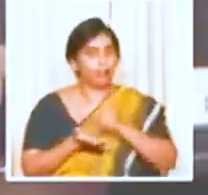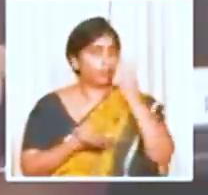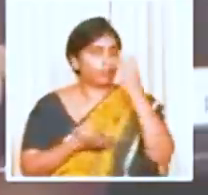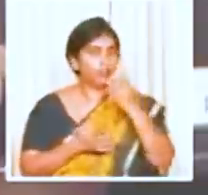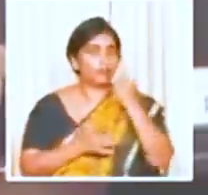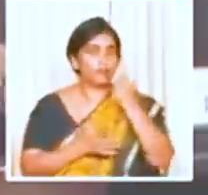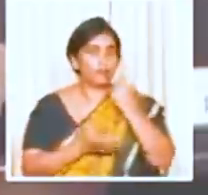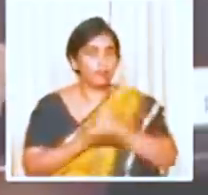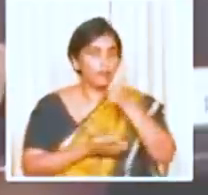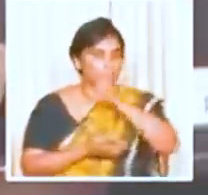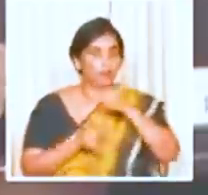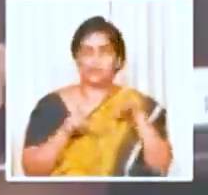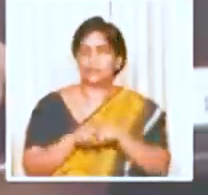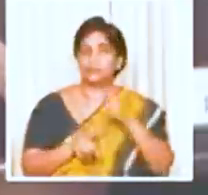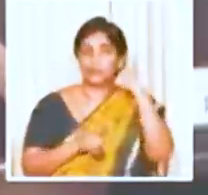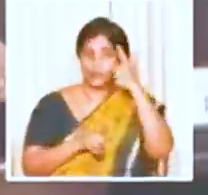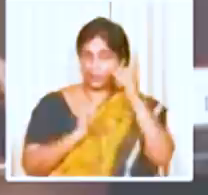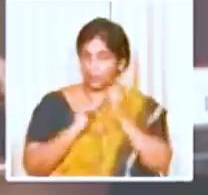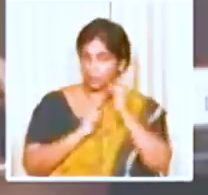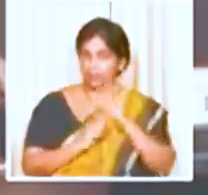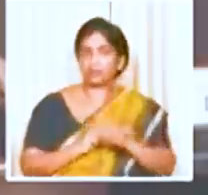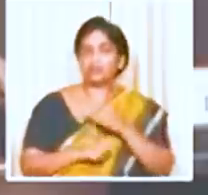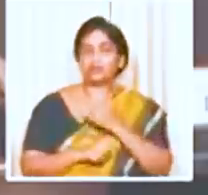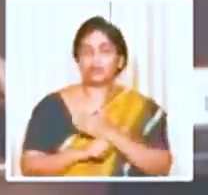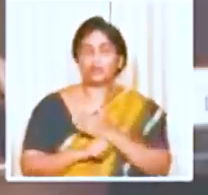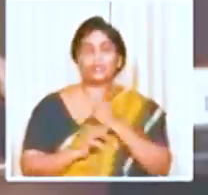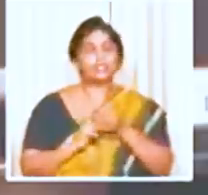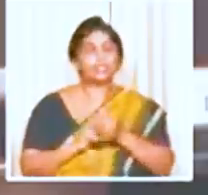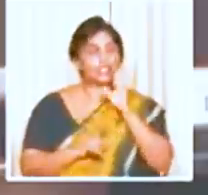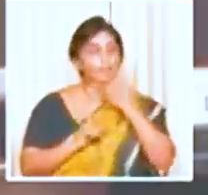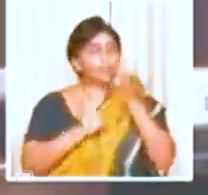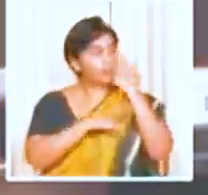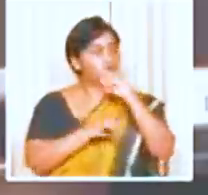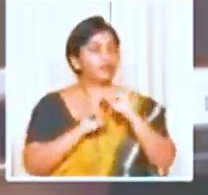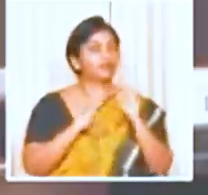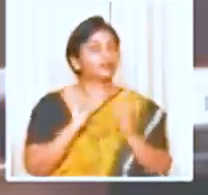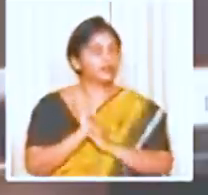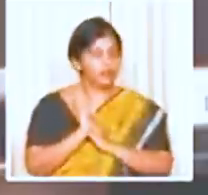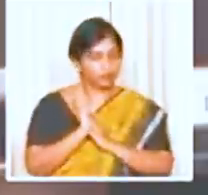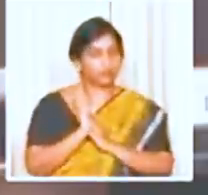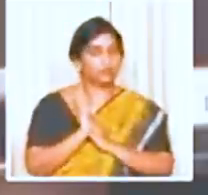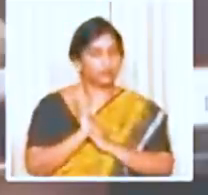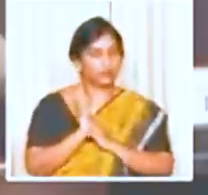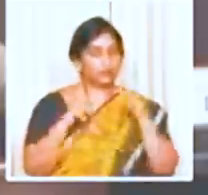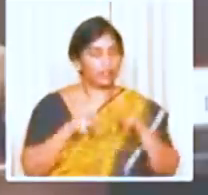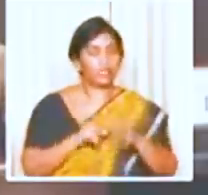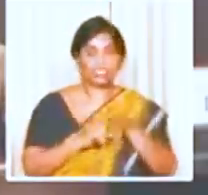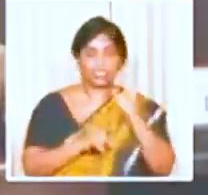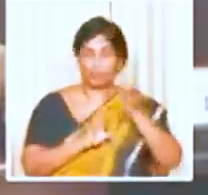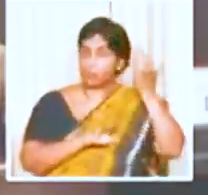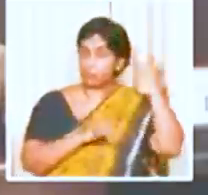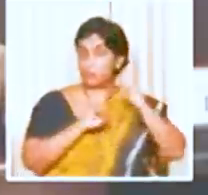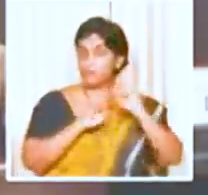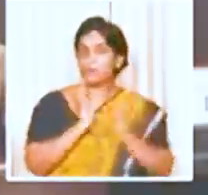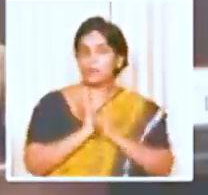மன்னிப்பு கோர வேண்டும். ஜனாதிபதி ரணில் விக்ரமசிங்க அண்மையில் பிரான்ஸ் நாட்டிற்கு விஜயம் மேற்கொண்ட போது கடன் மறுசீரமைப்பு தொடர்பில் கருத்துரைத்தார்.